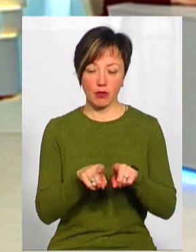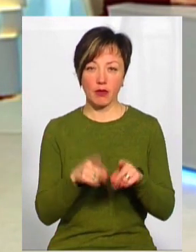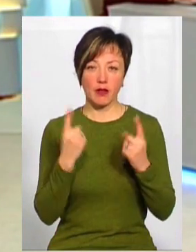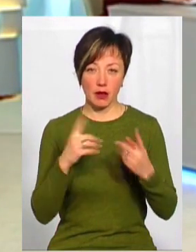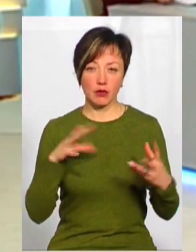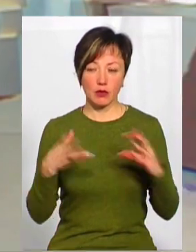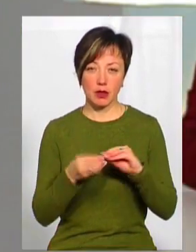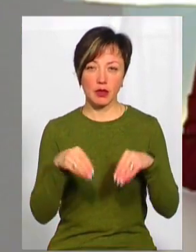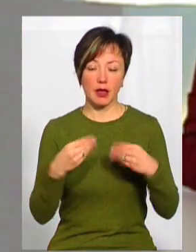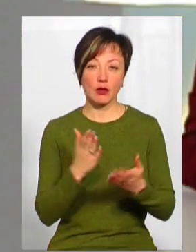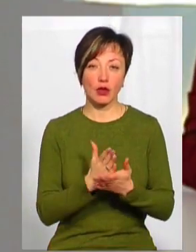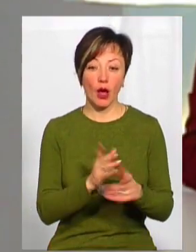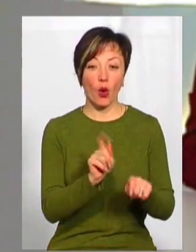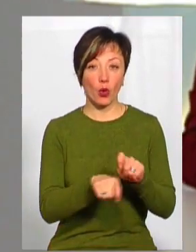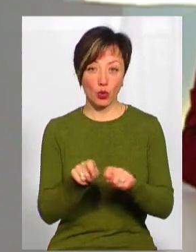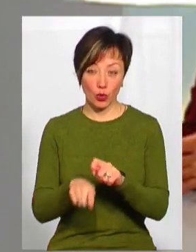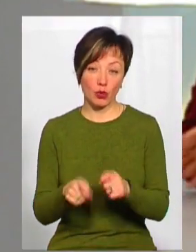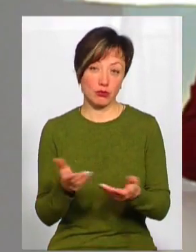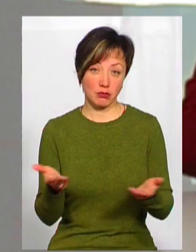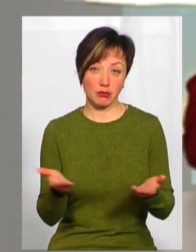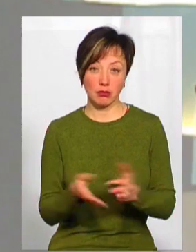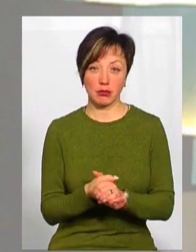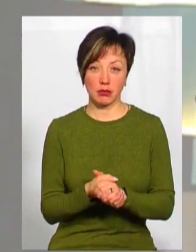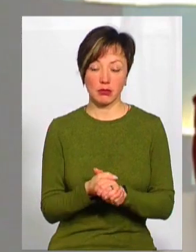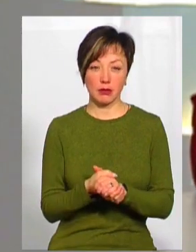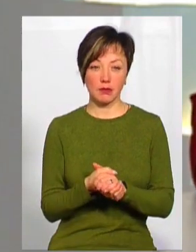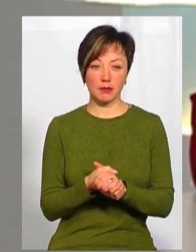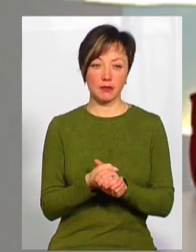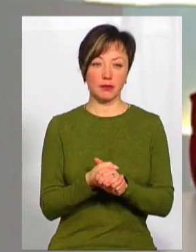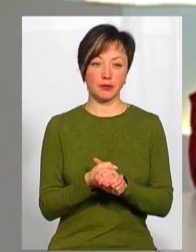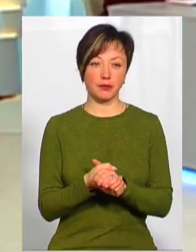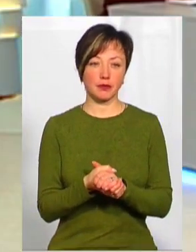ефект. Ну, звичайно, якщо є контроль, то вже і